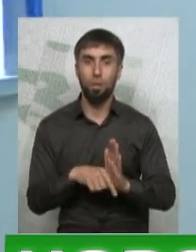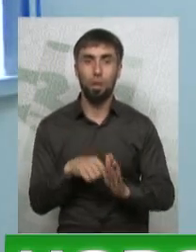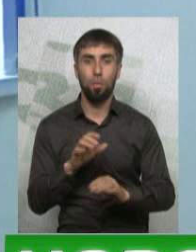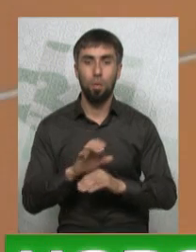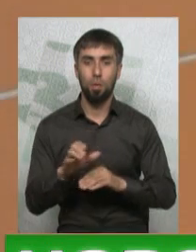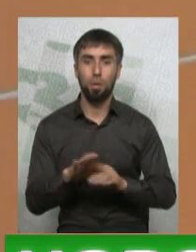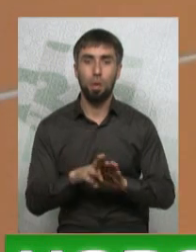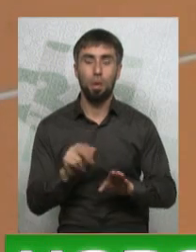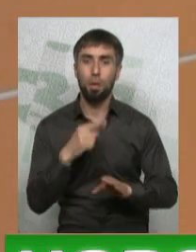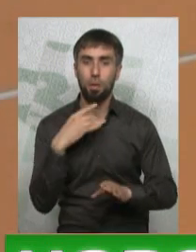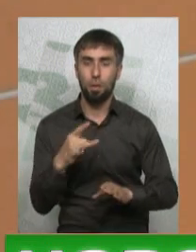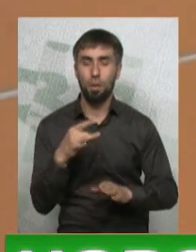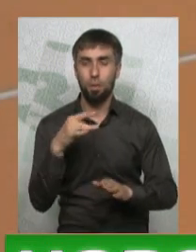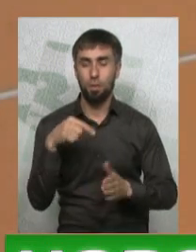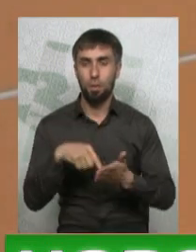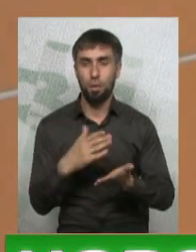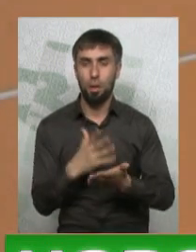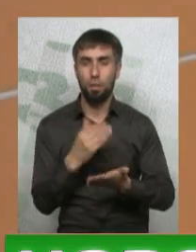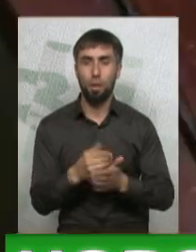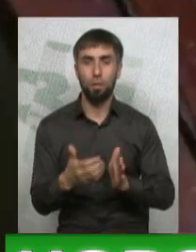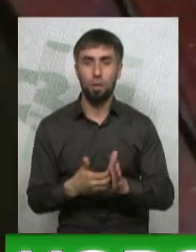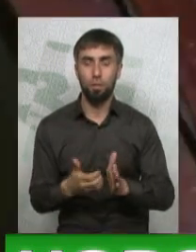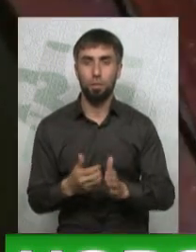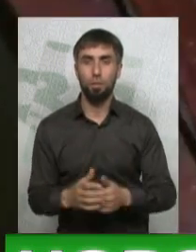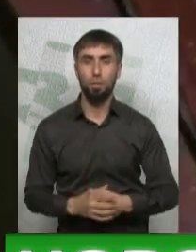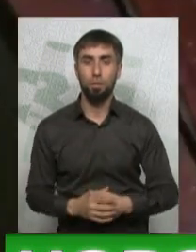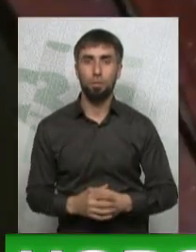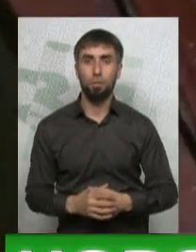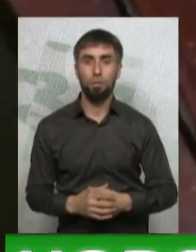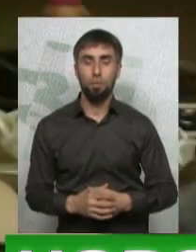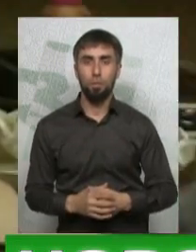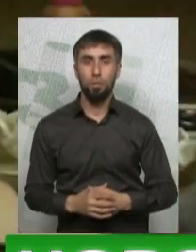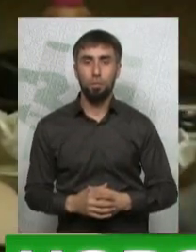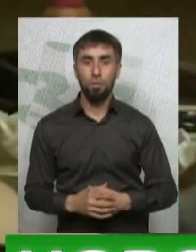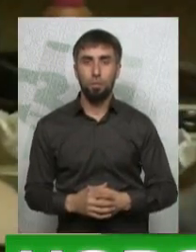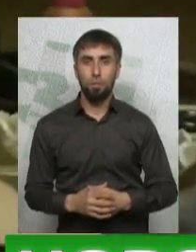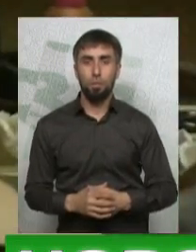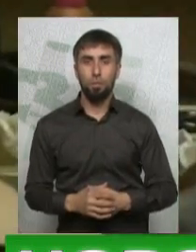производство, так как в регионе наблюдается его дефицит. Муслим Ганиев, Сулейман Костоев, Новости 24.